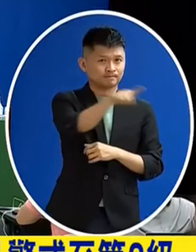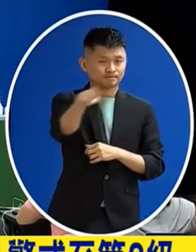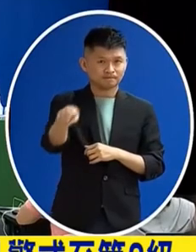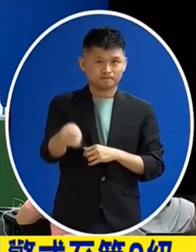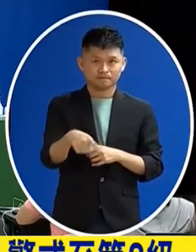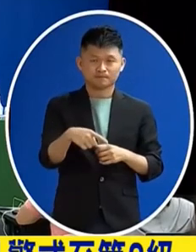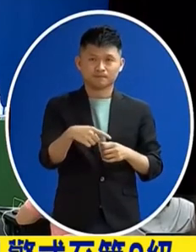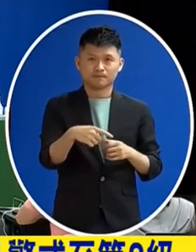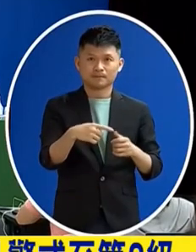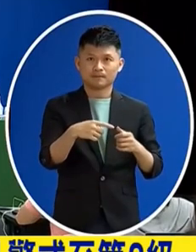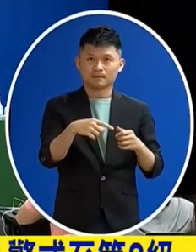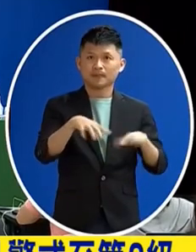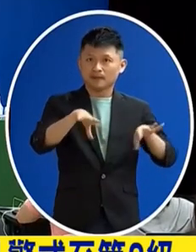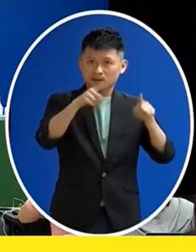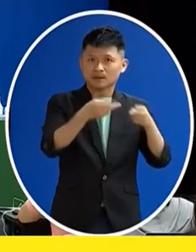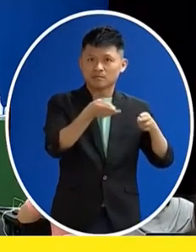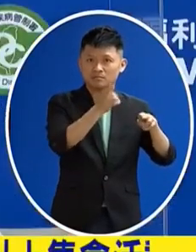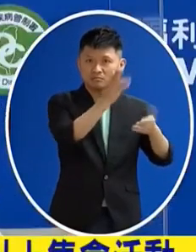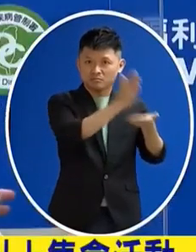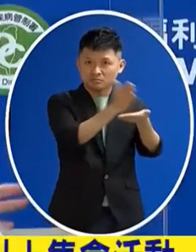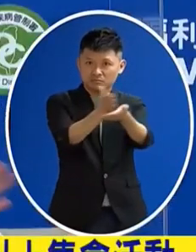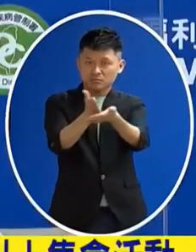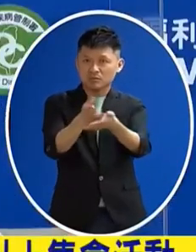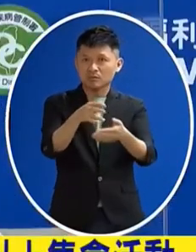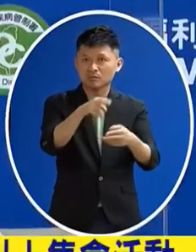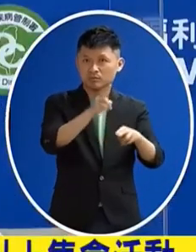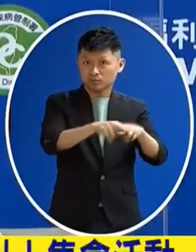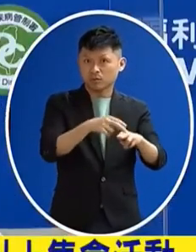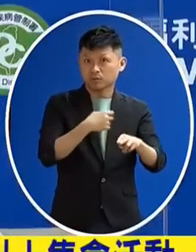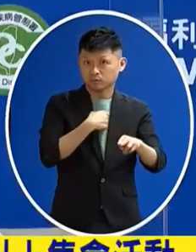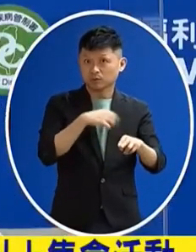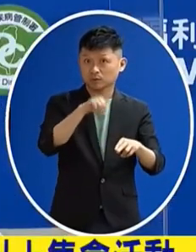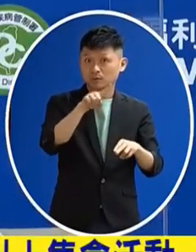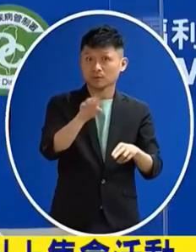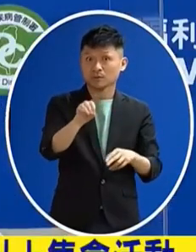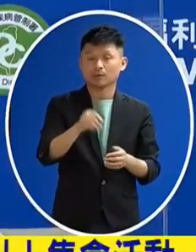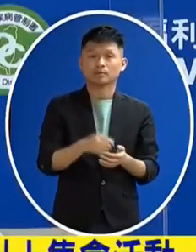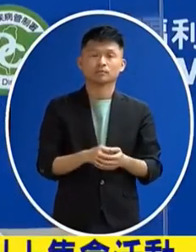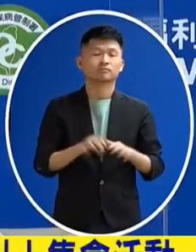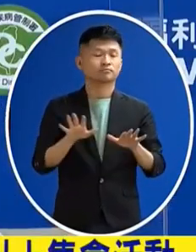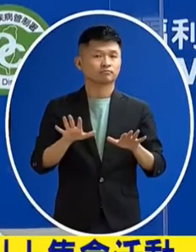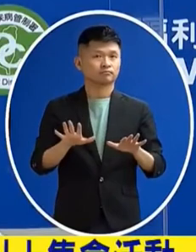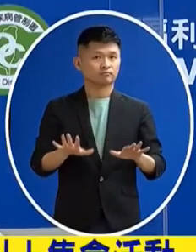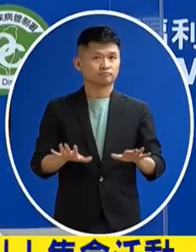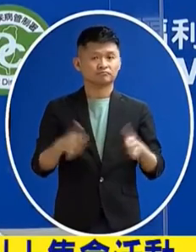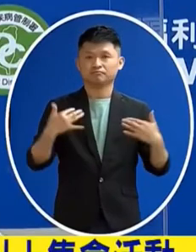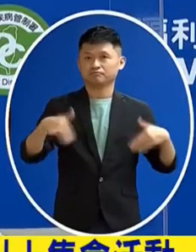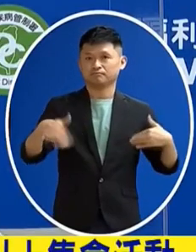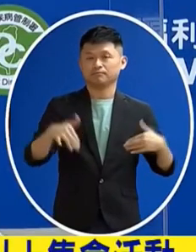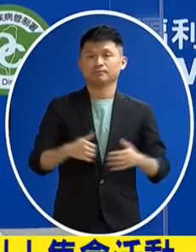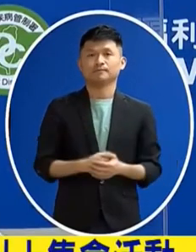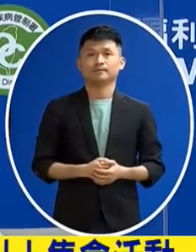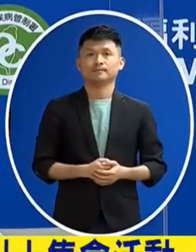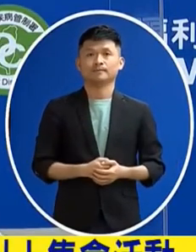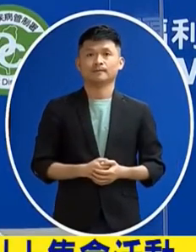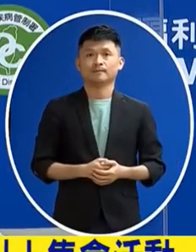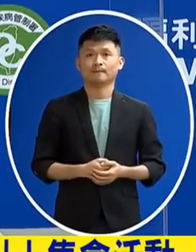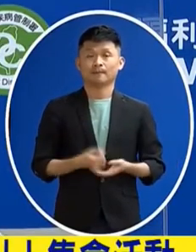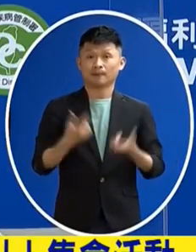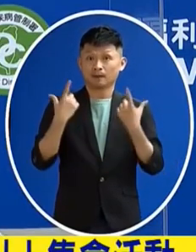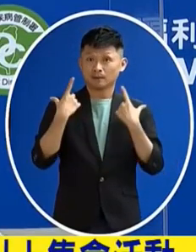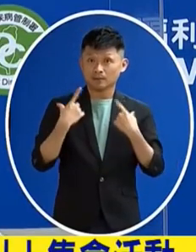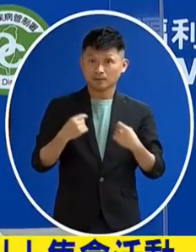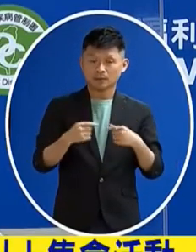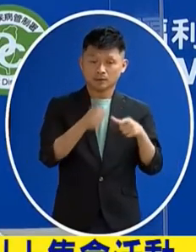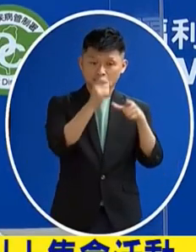一波要关闭的地方呢？ 目前我们还没有哈。那大家知道，我们就本来就有一个